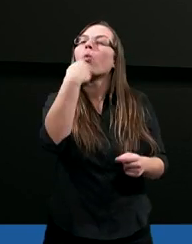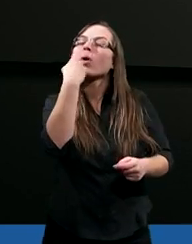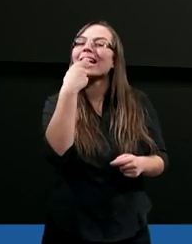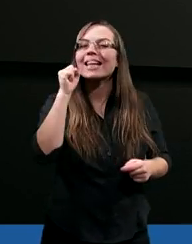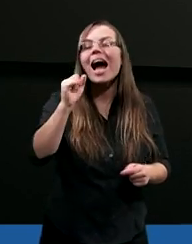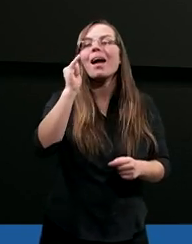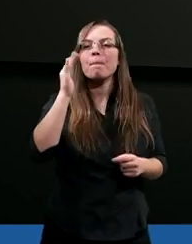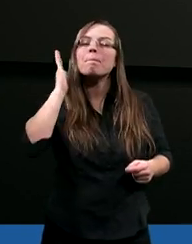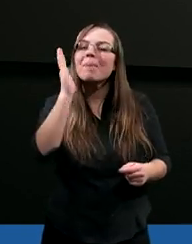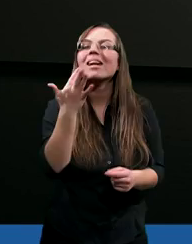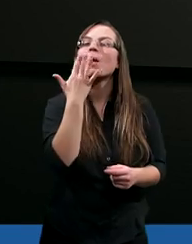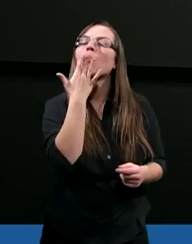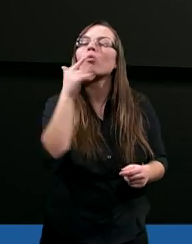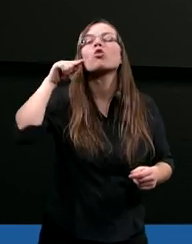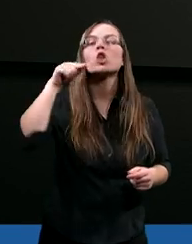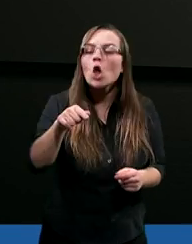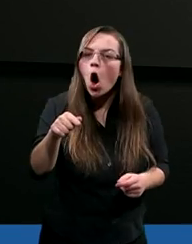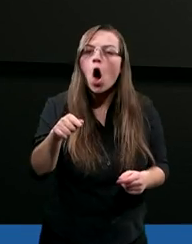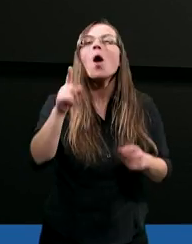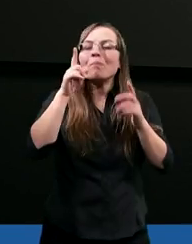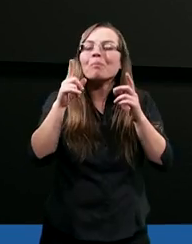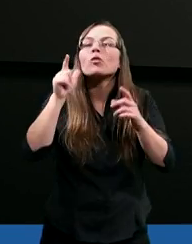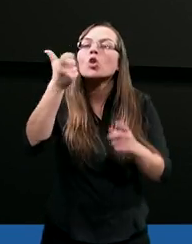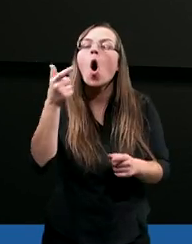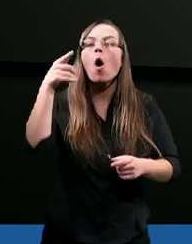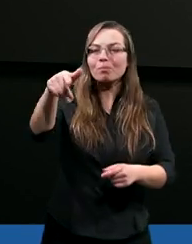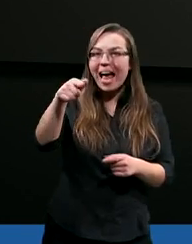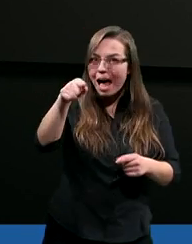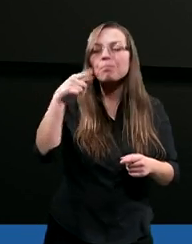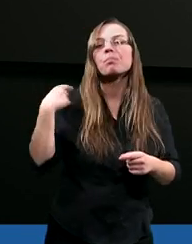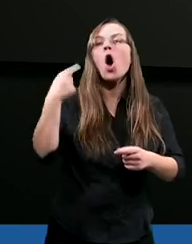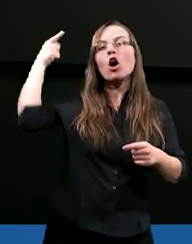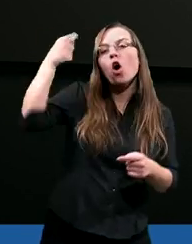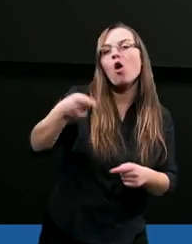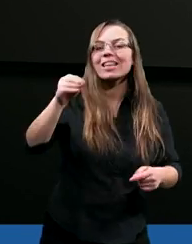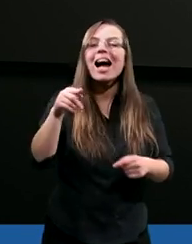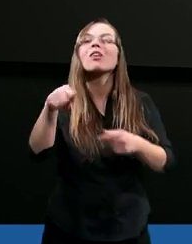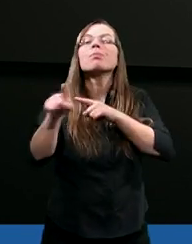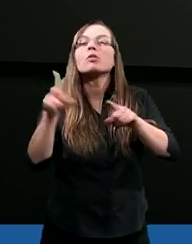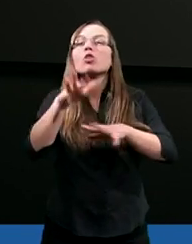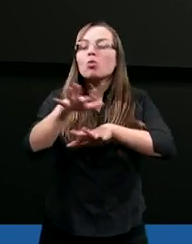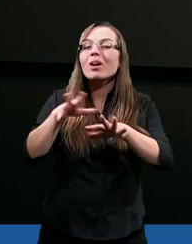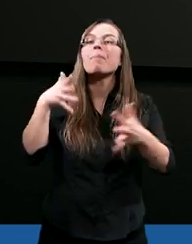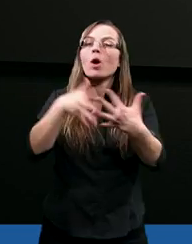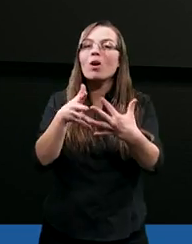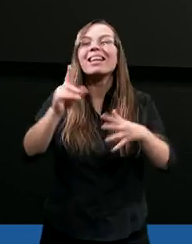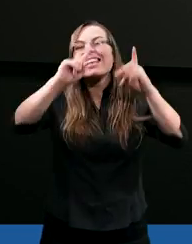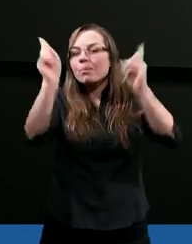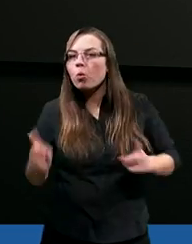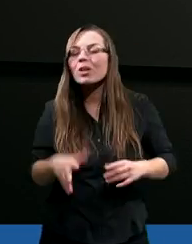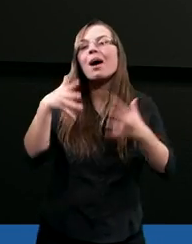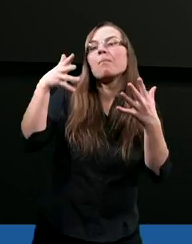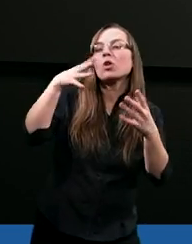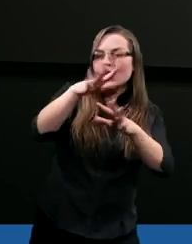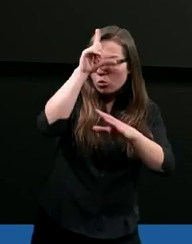i będzie mówił to, co mu rozkażę. Czyli zbudzę proroka, zbudzę ludzi,